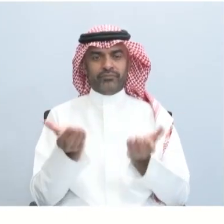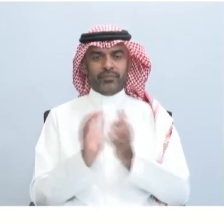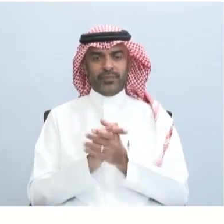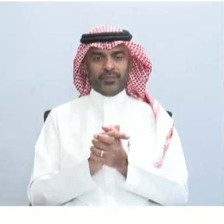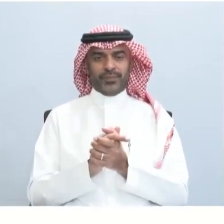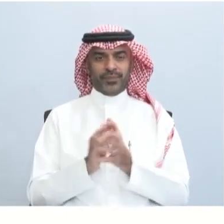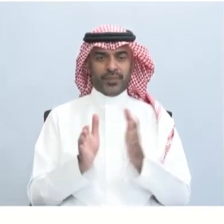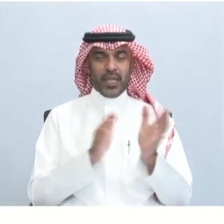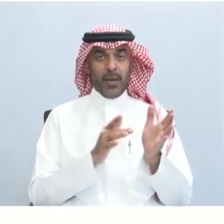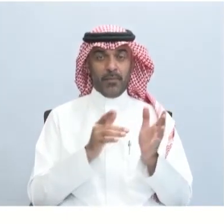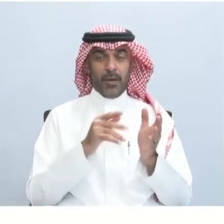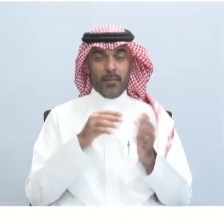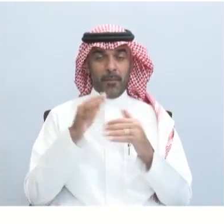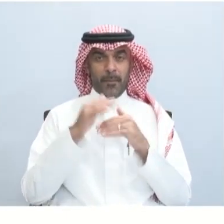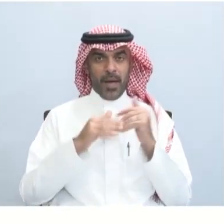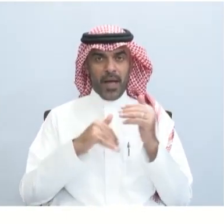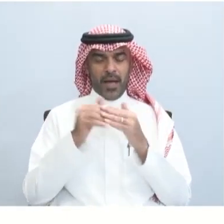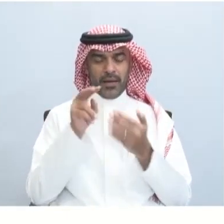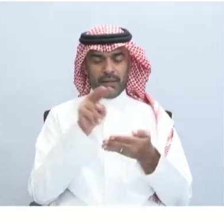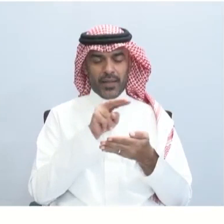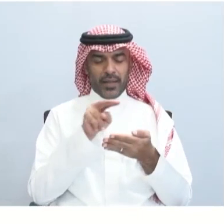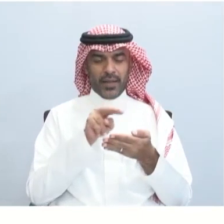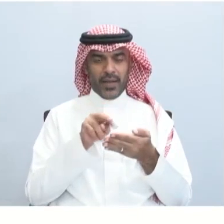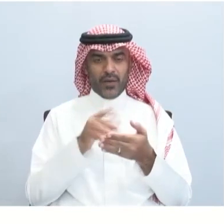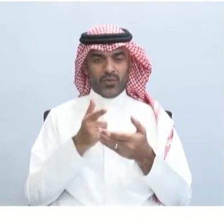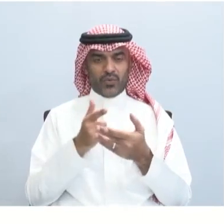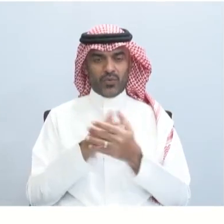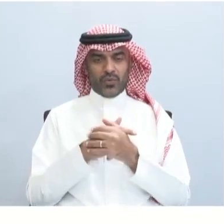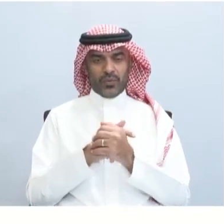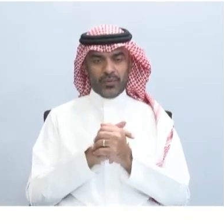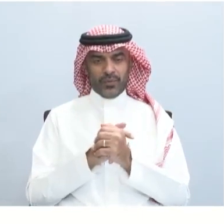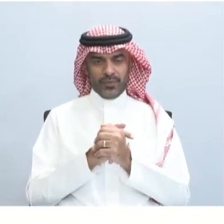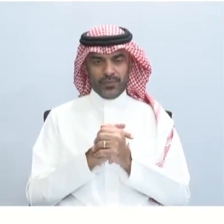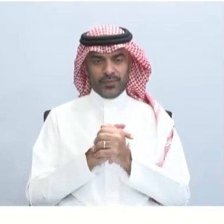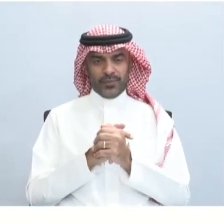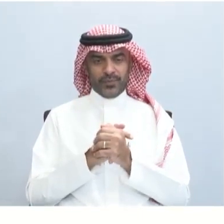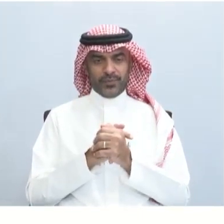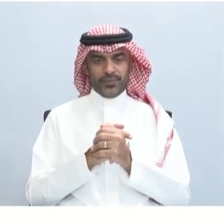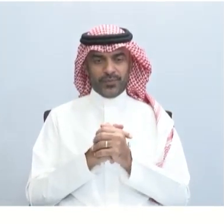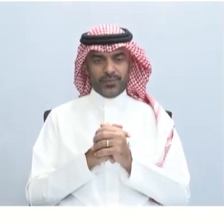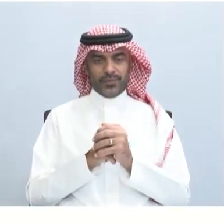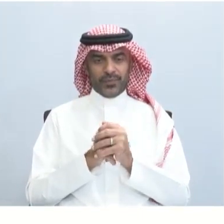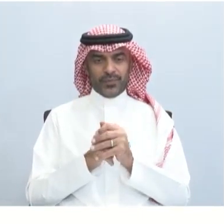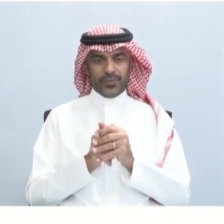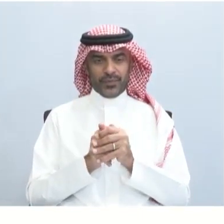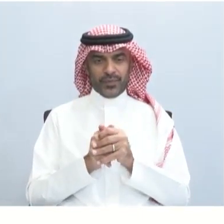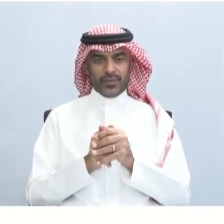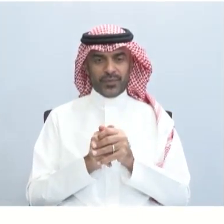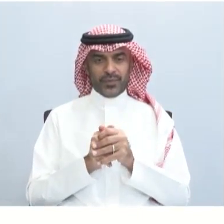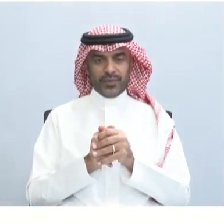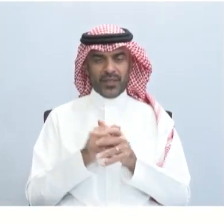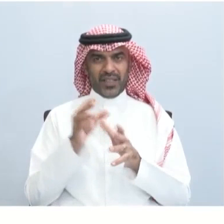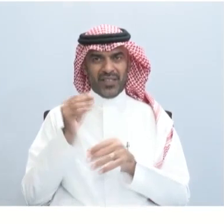اما مهاره القراءه لهذا الدرس الفكره الرئيسيه والتفاصيل كما فعلنا في النشاط